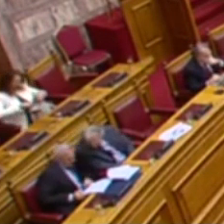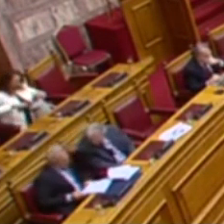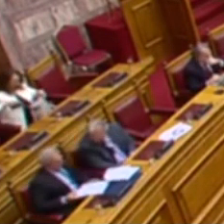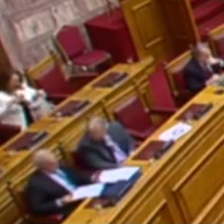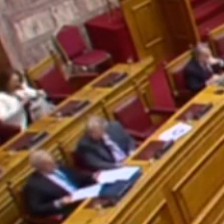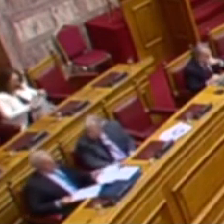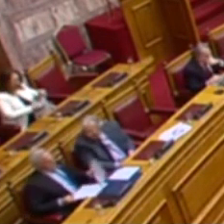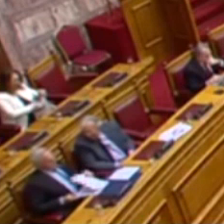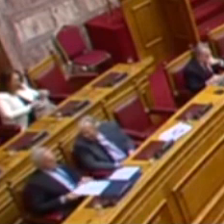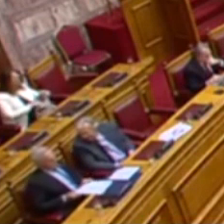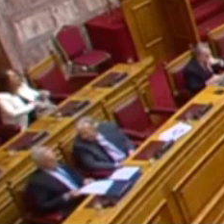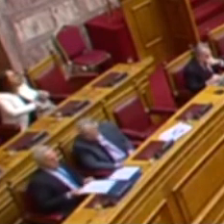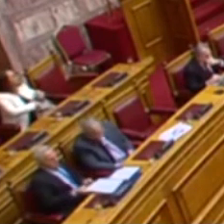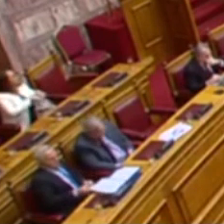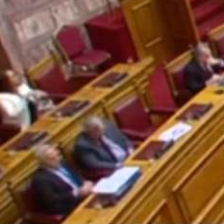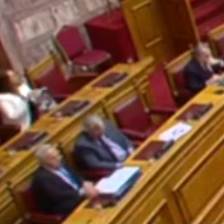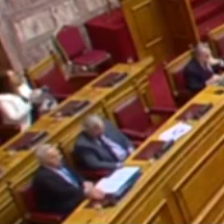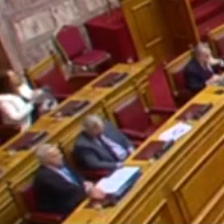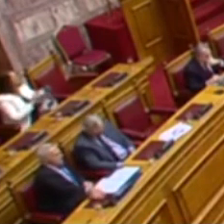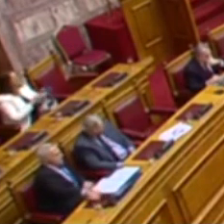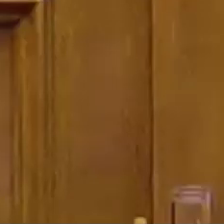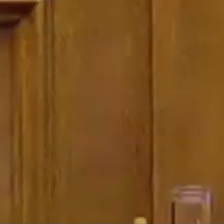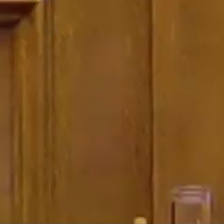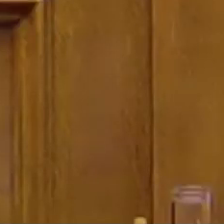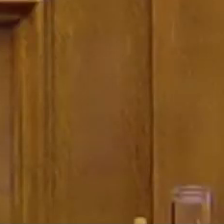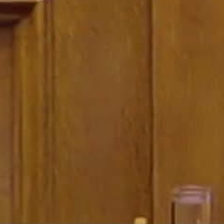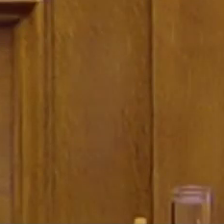το πρωτόκολλο εισδοχής της γειτονικής χώρας στο ΝΑΤΟ